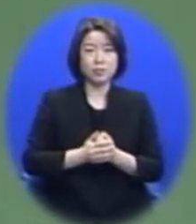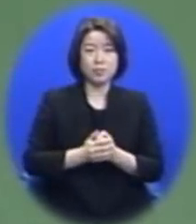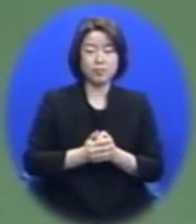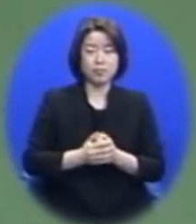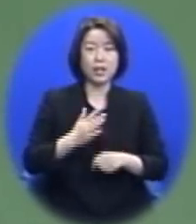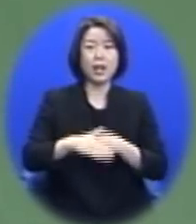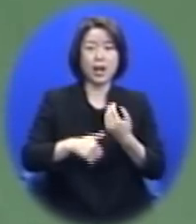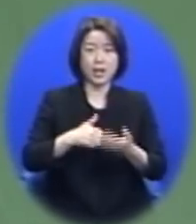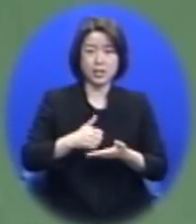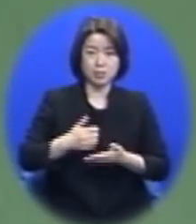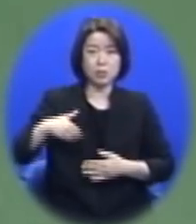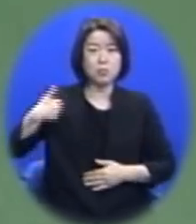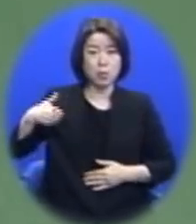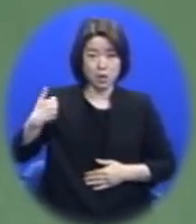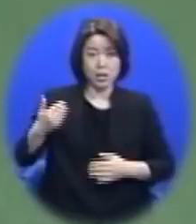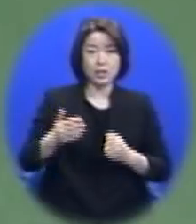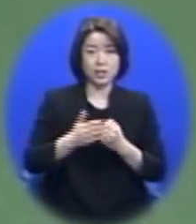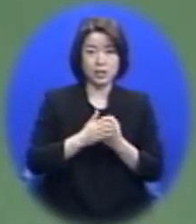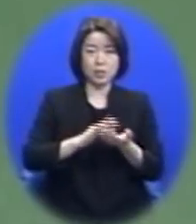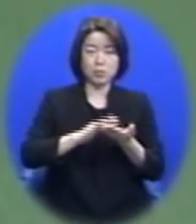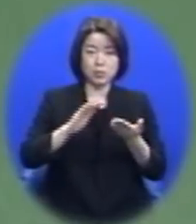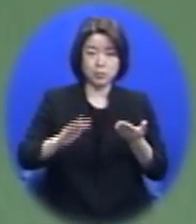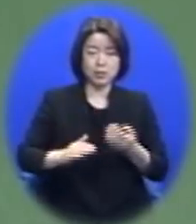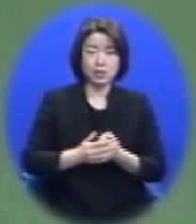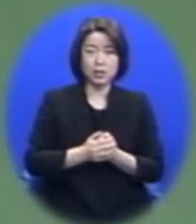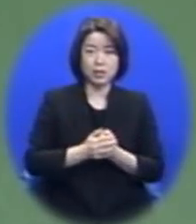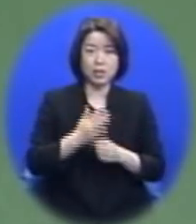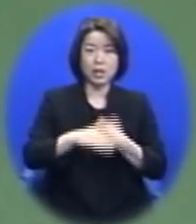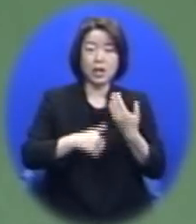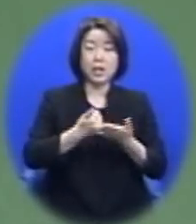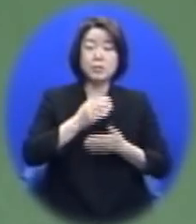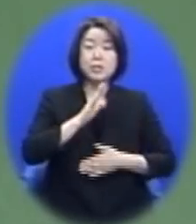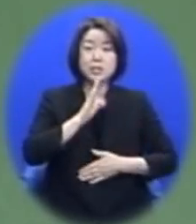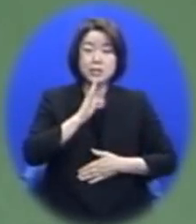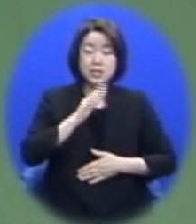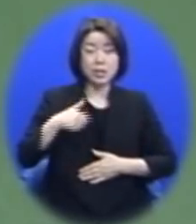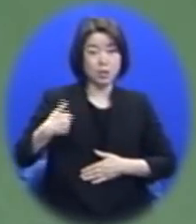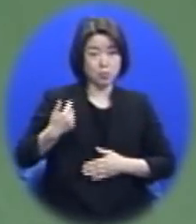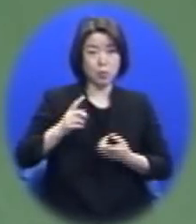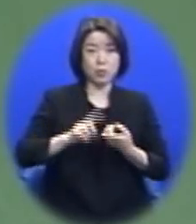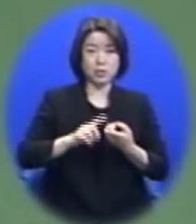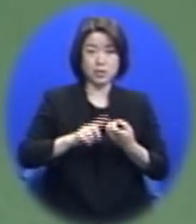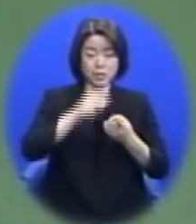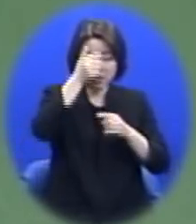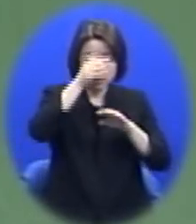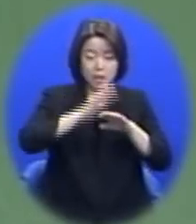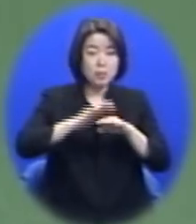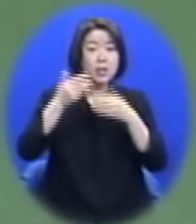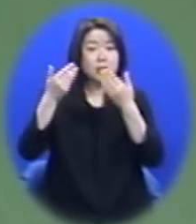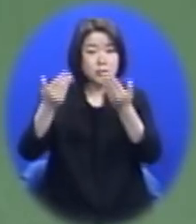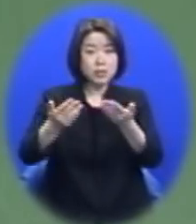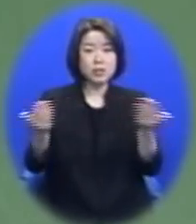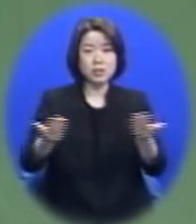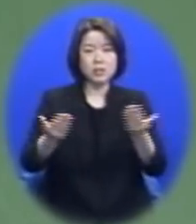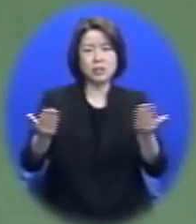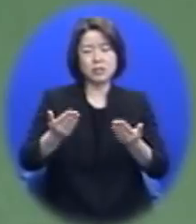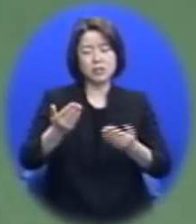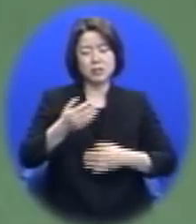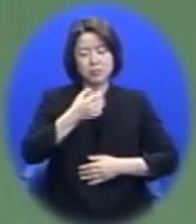하나님을 몰랐기 때문입니다. 하나님을 실제로는 모른 채 예배 드리는 일은 사실 곤욕스러운 일이기도 합니다.